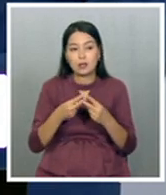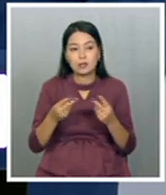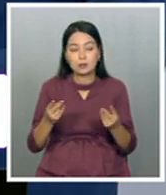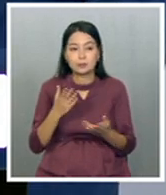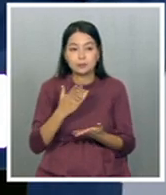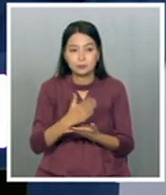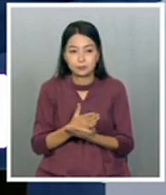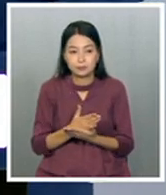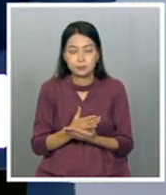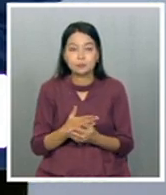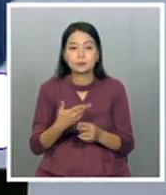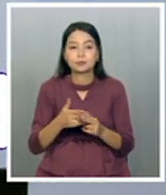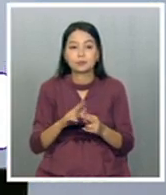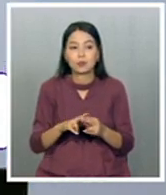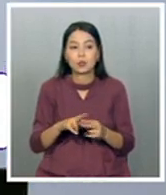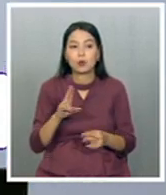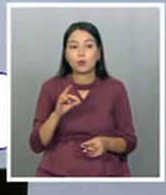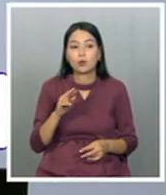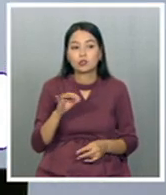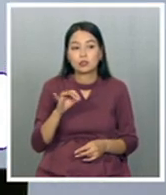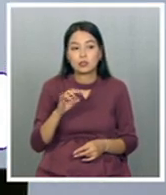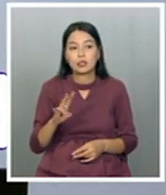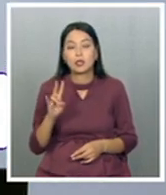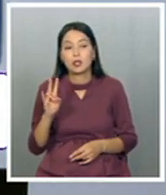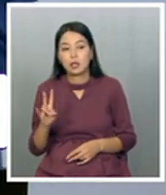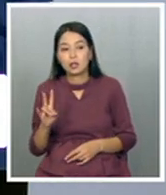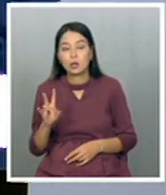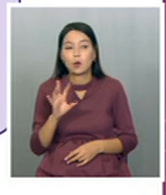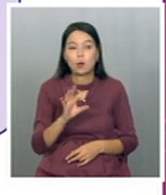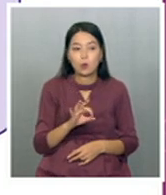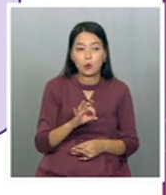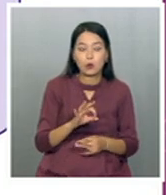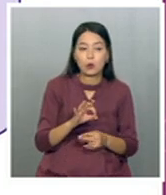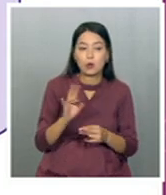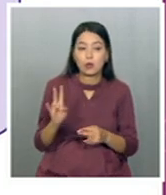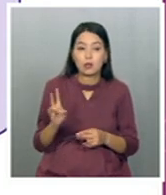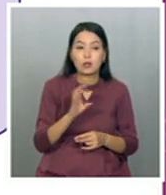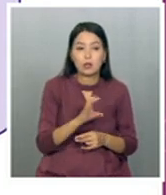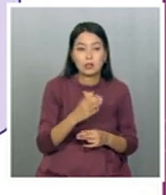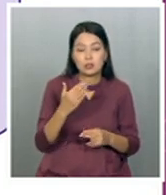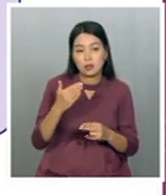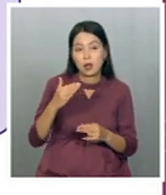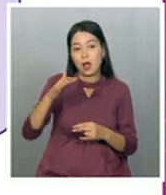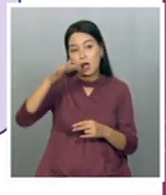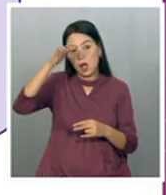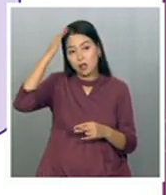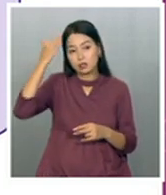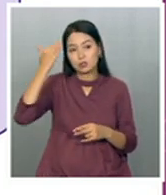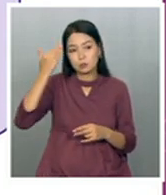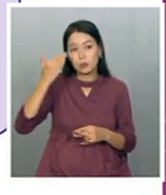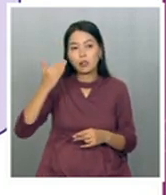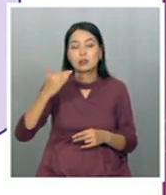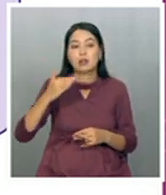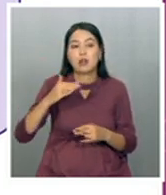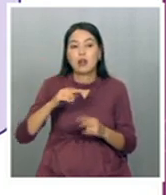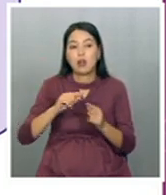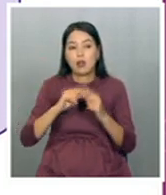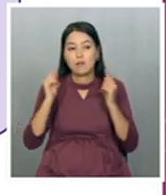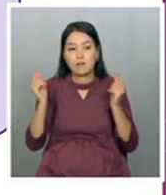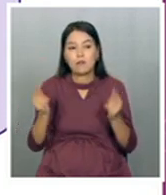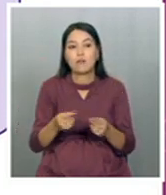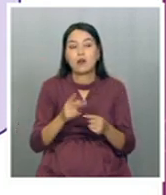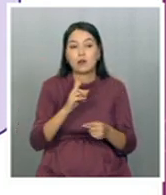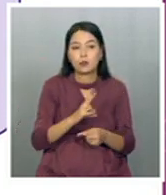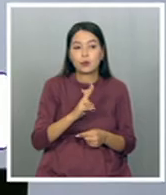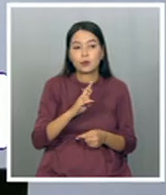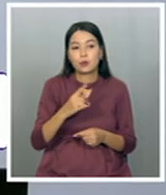Енді көкжиек, яғни NS аралығы және аспан экваторы Q және Q1 аралығы.